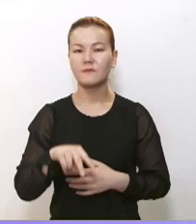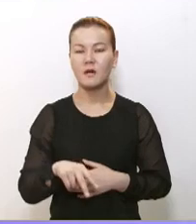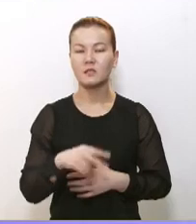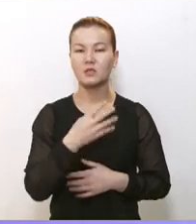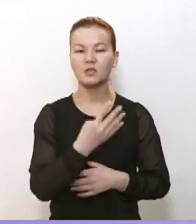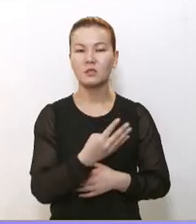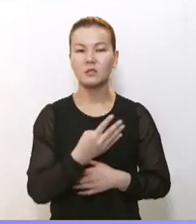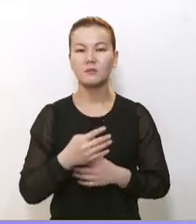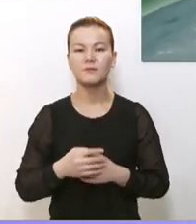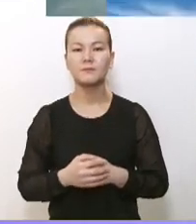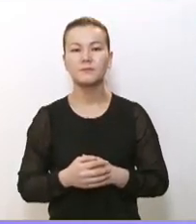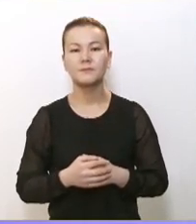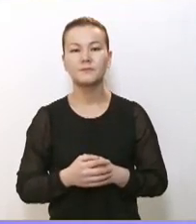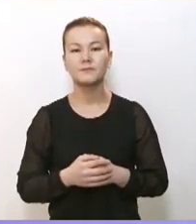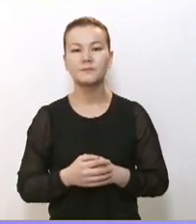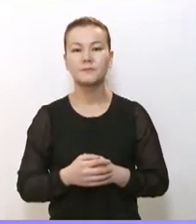24.